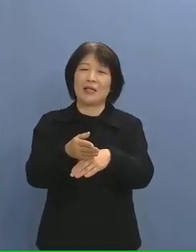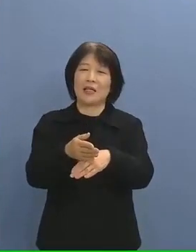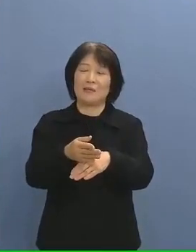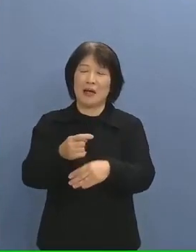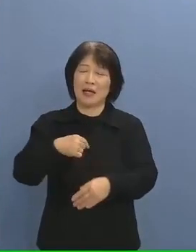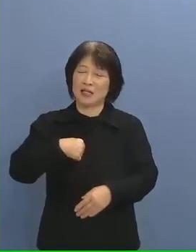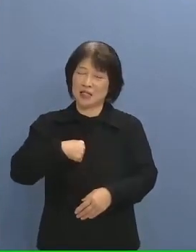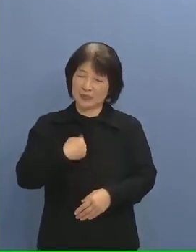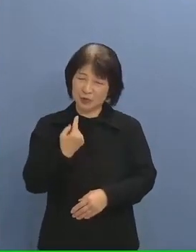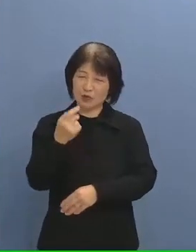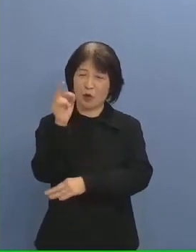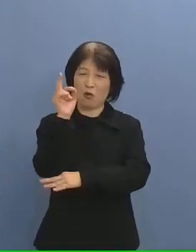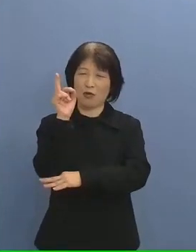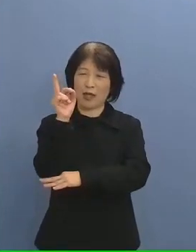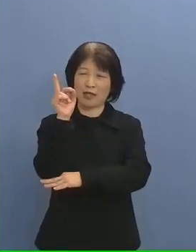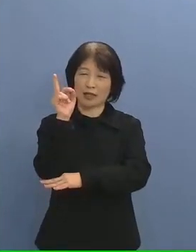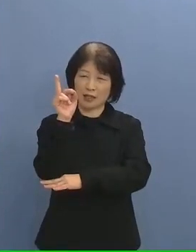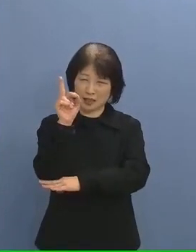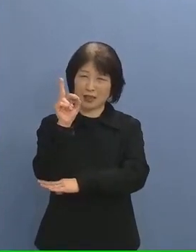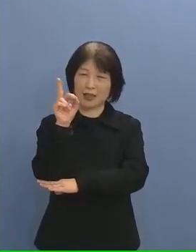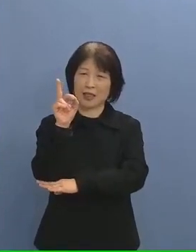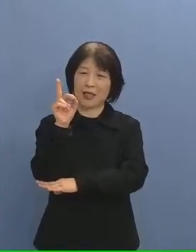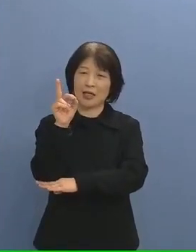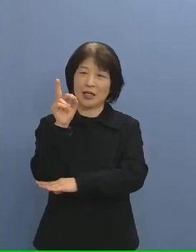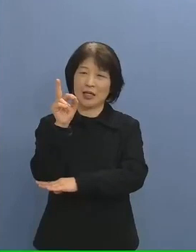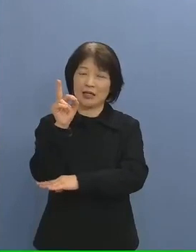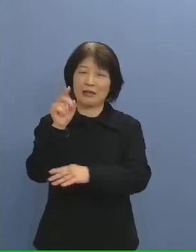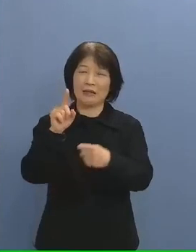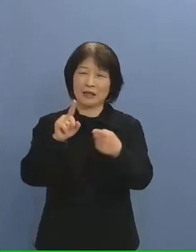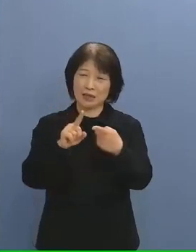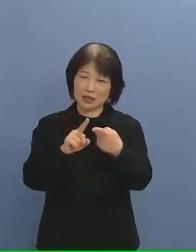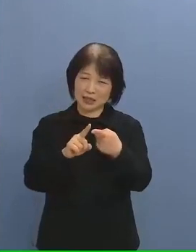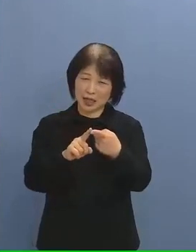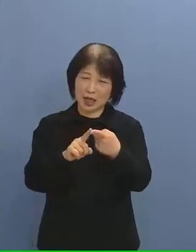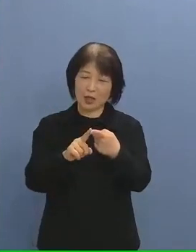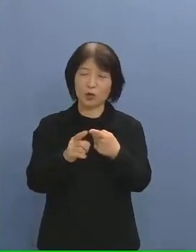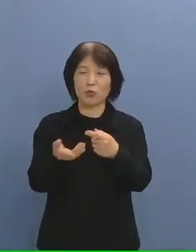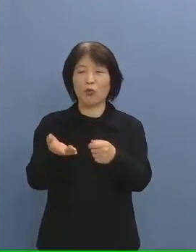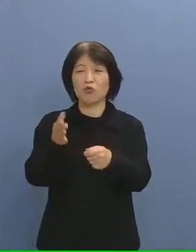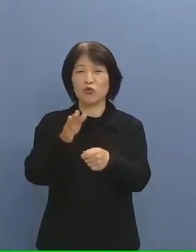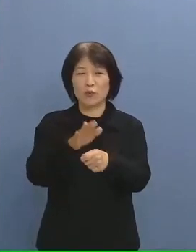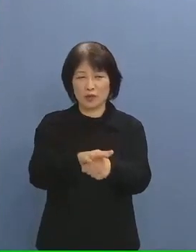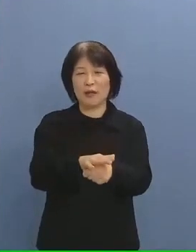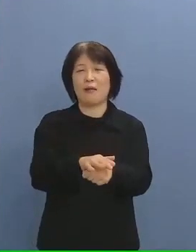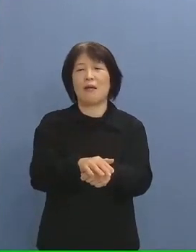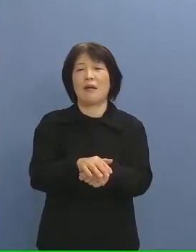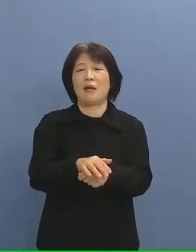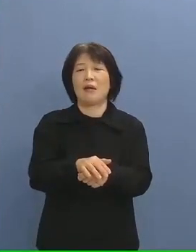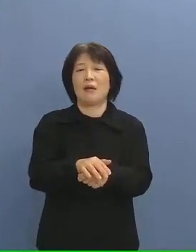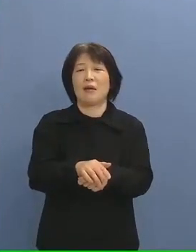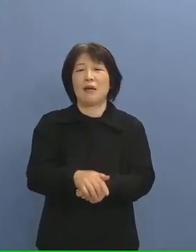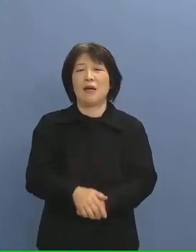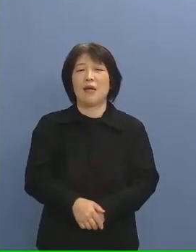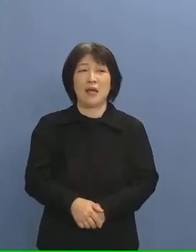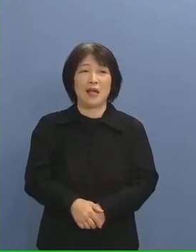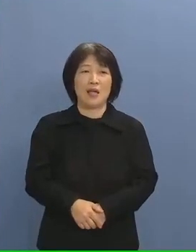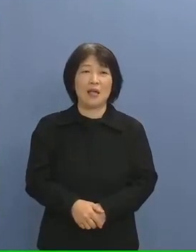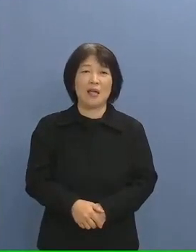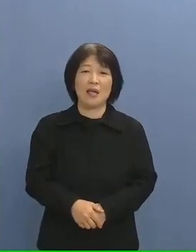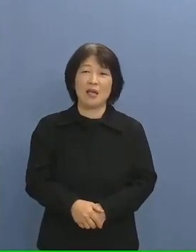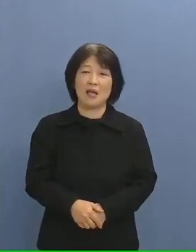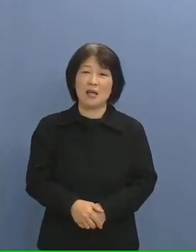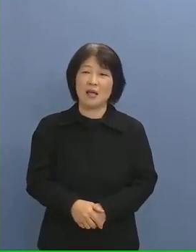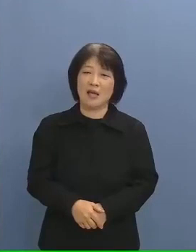らの政治的なことも含めて、やはり発起人の方々が何人